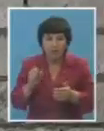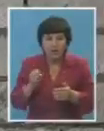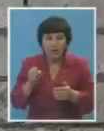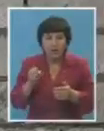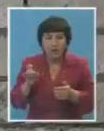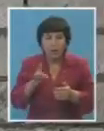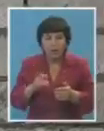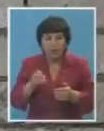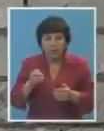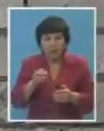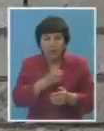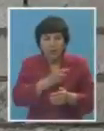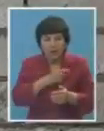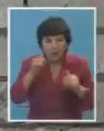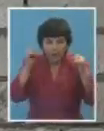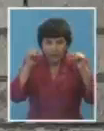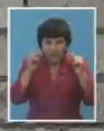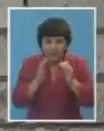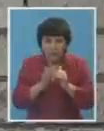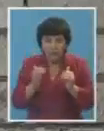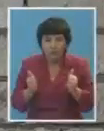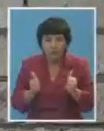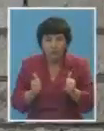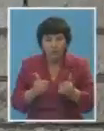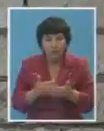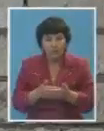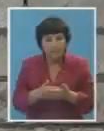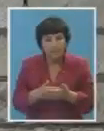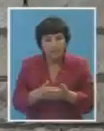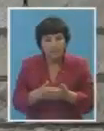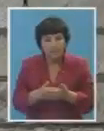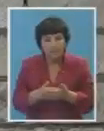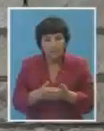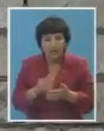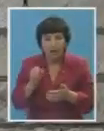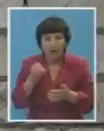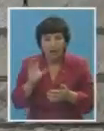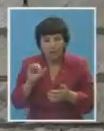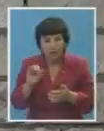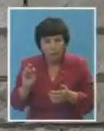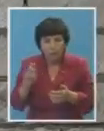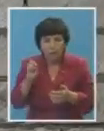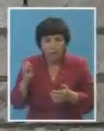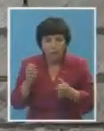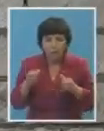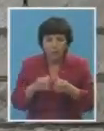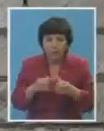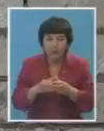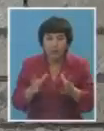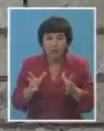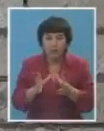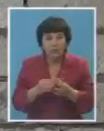әкеліп өсірген мен оны Сәбит шаруа қожалығынан, Айсұлу шаруа қожалықтарынан әкеліп бастадым.